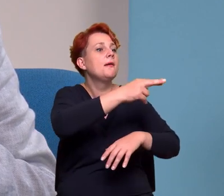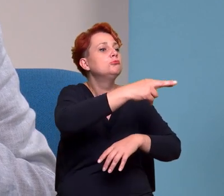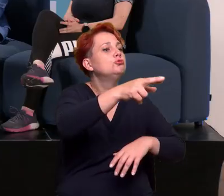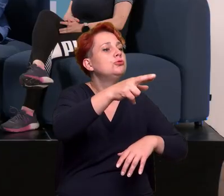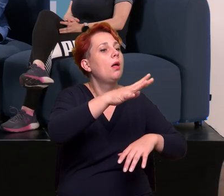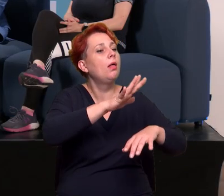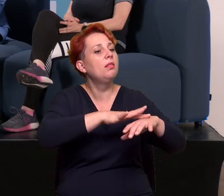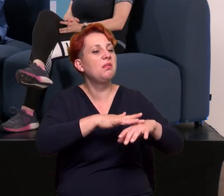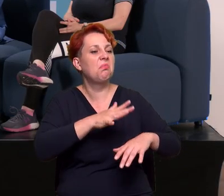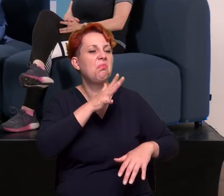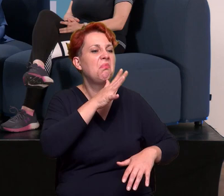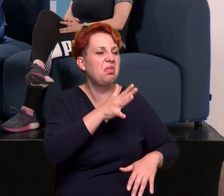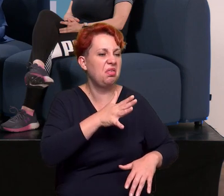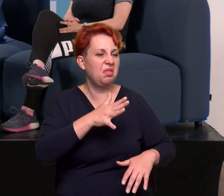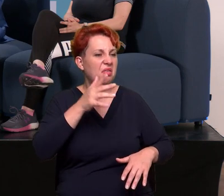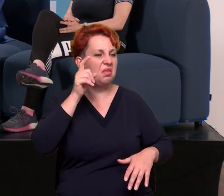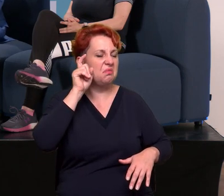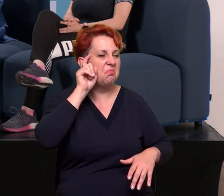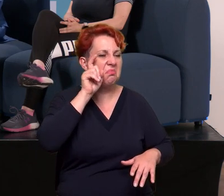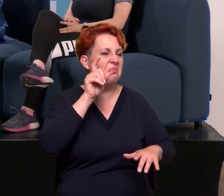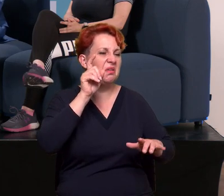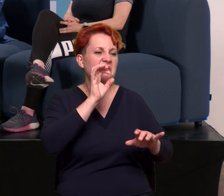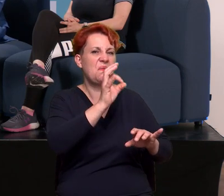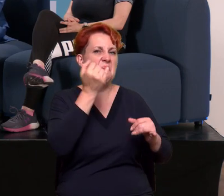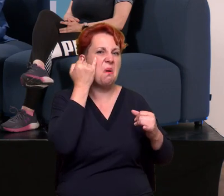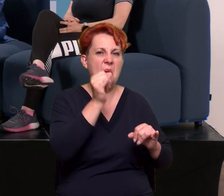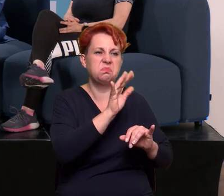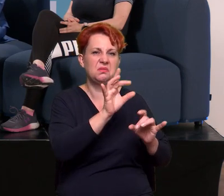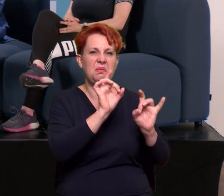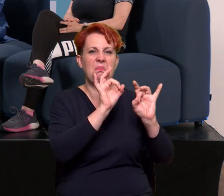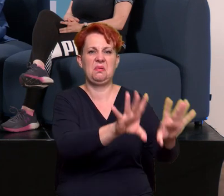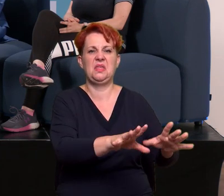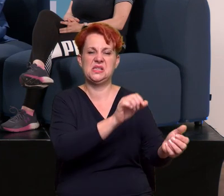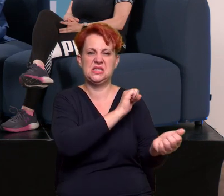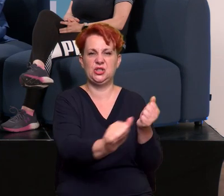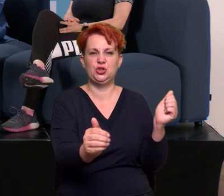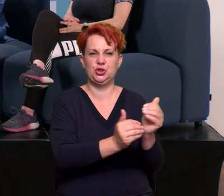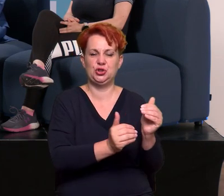jako wstrętnych, obcych do zniszczenia, do wyrzucenia.